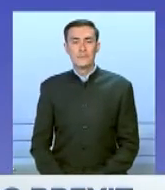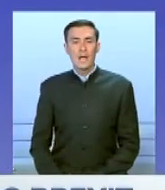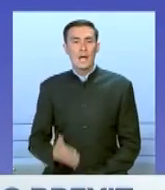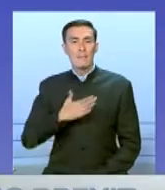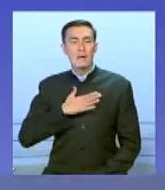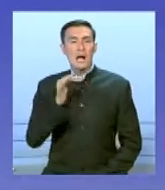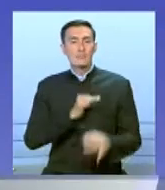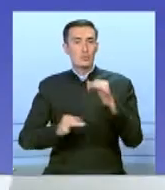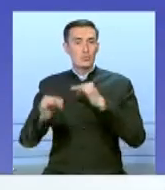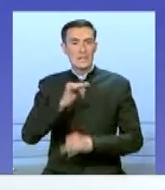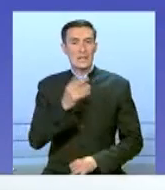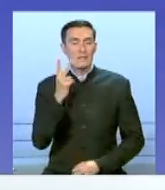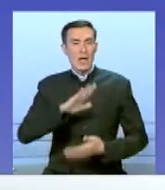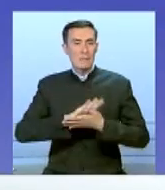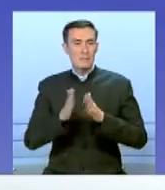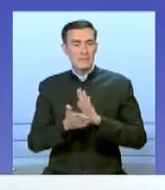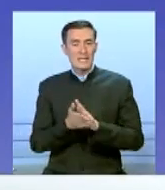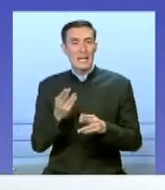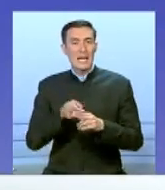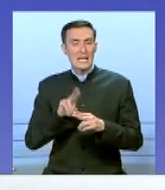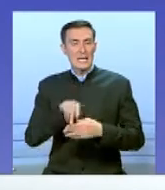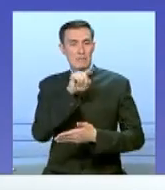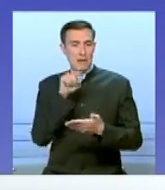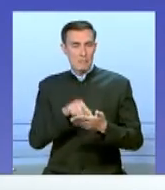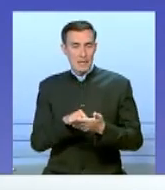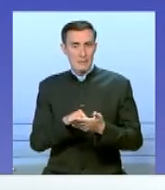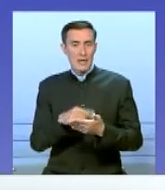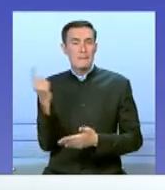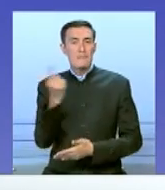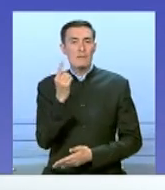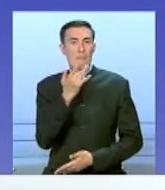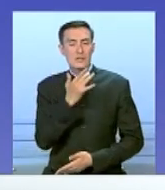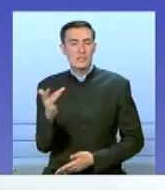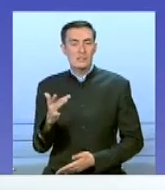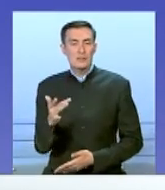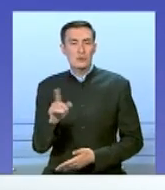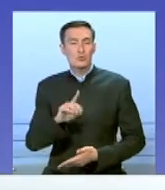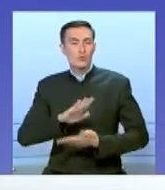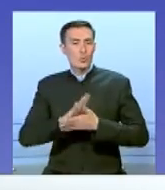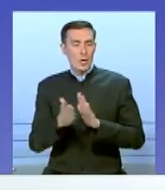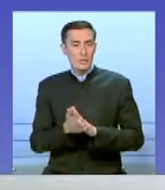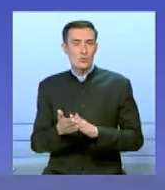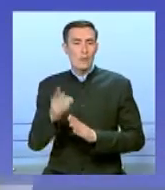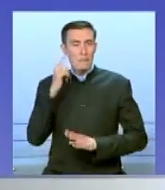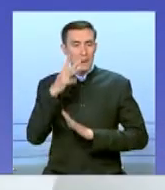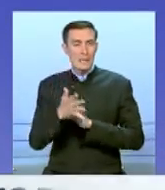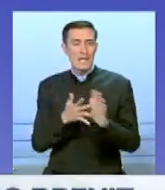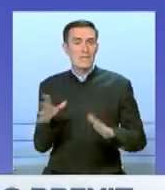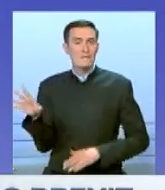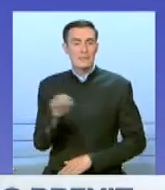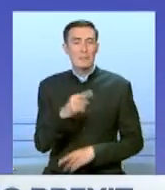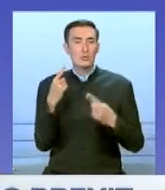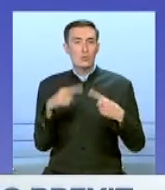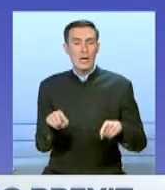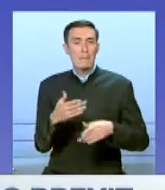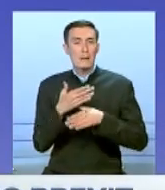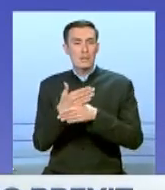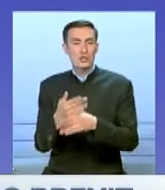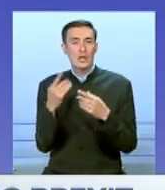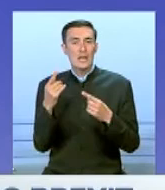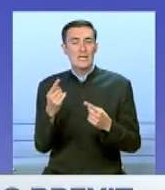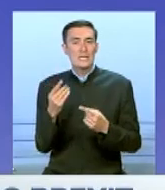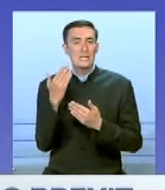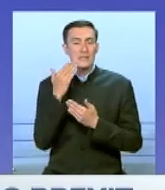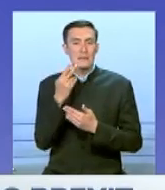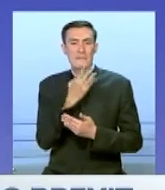Мы обсудили 2 аспекта этой проблемы. Один из них – политическая чувствительность, понятная для всех, а другой – поддержка невидимой